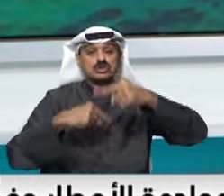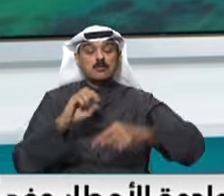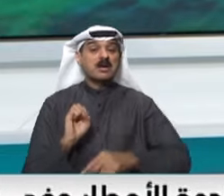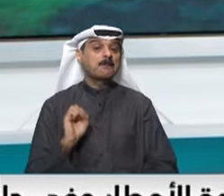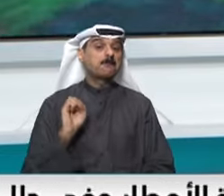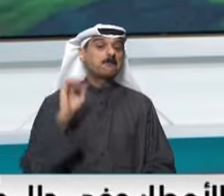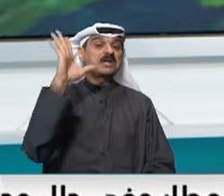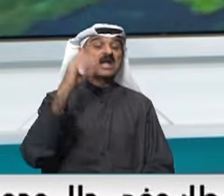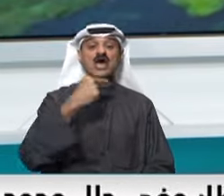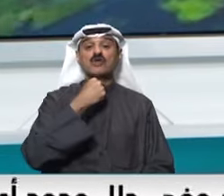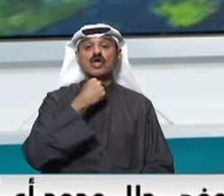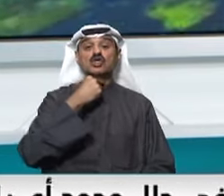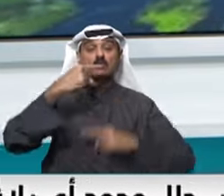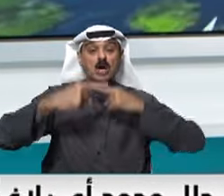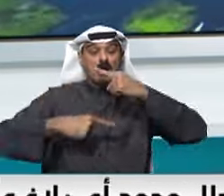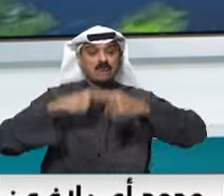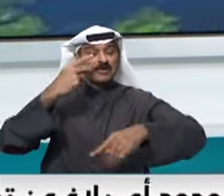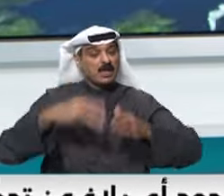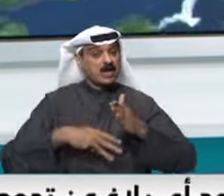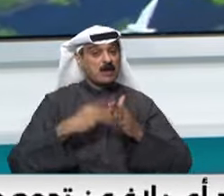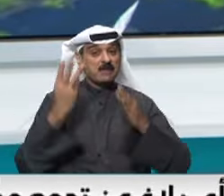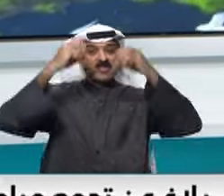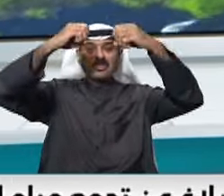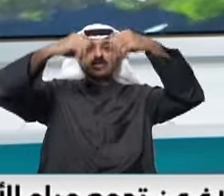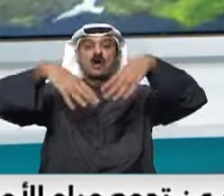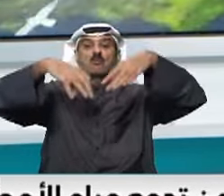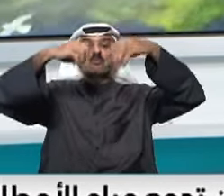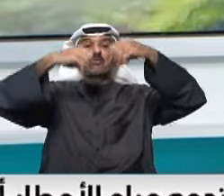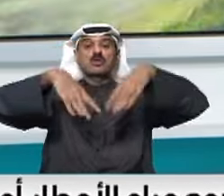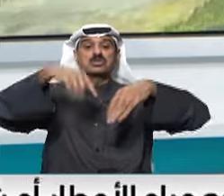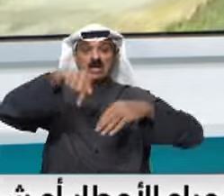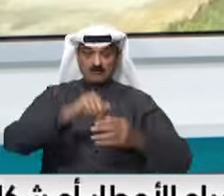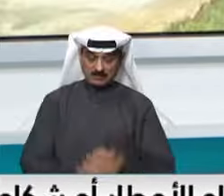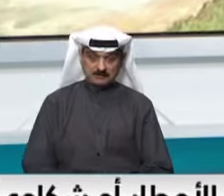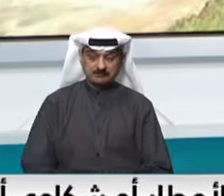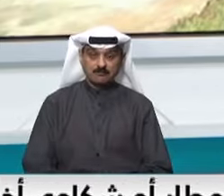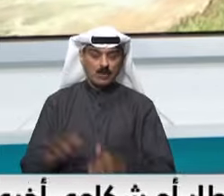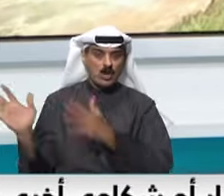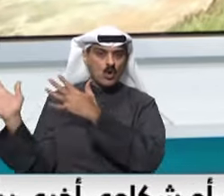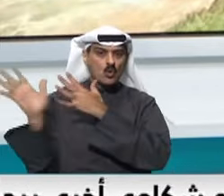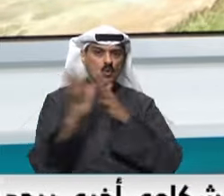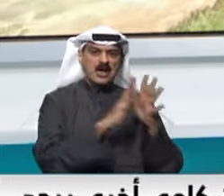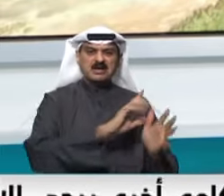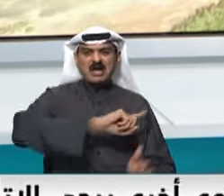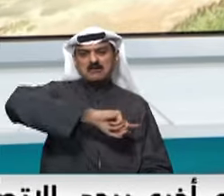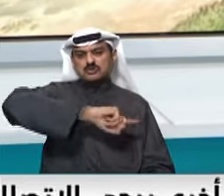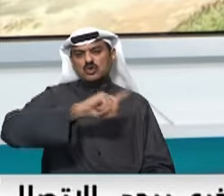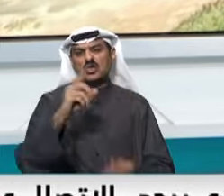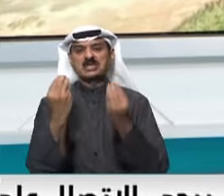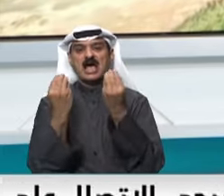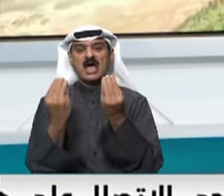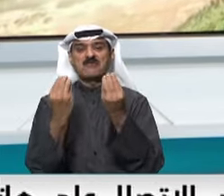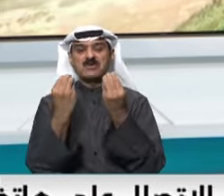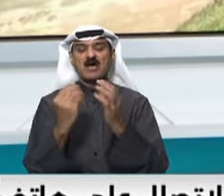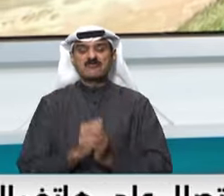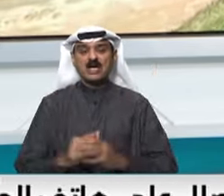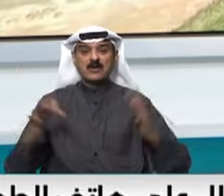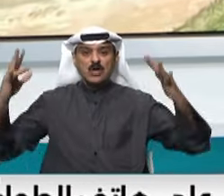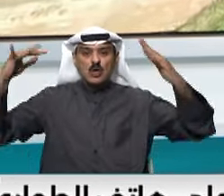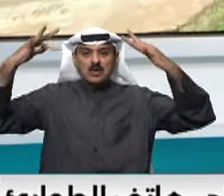نهار يوم الجمعة مع رياح جنوبية شرقية معتدلة تنشط على فترات. أيضا كميات السحب المتوقعة في عطلة نهاية هذا